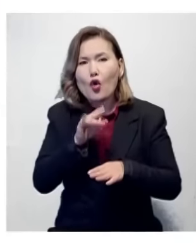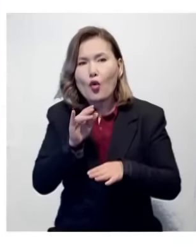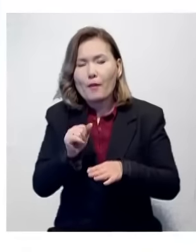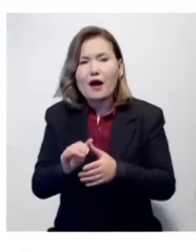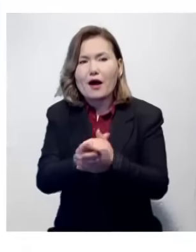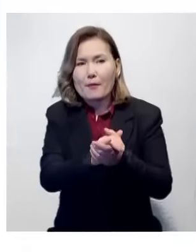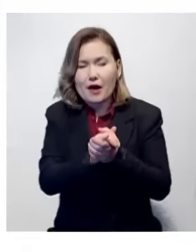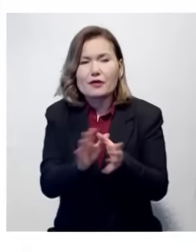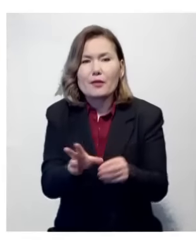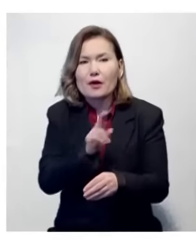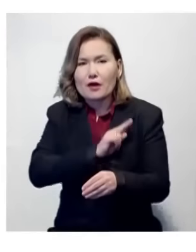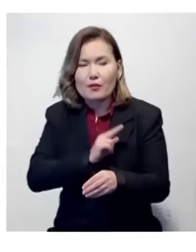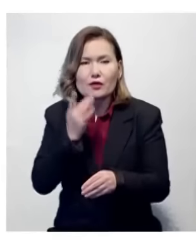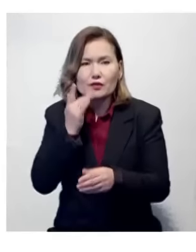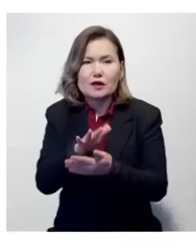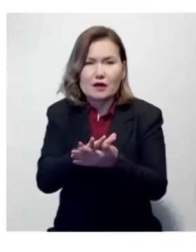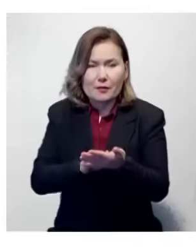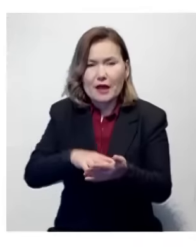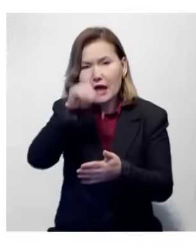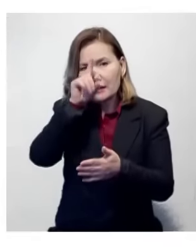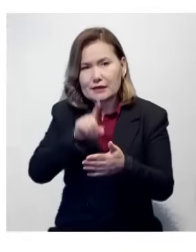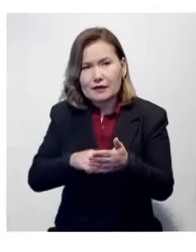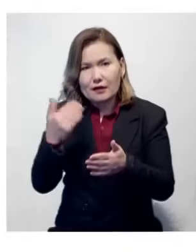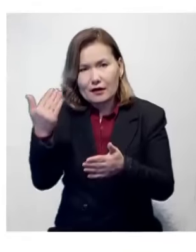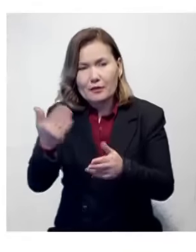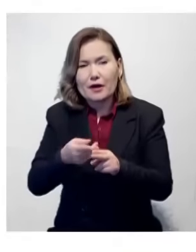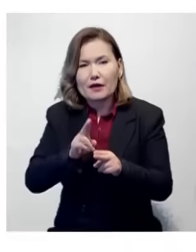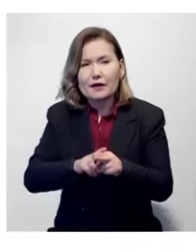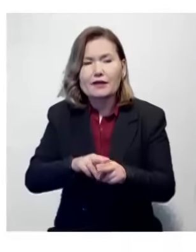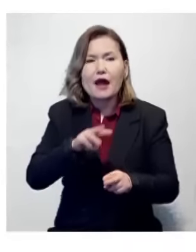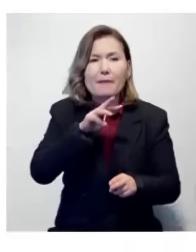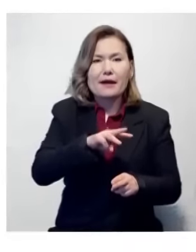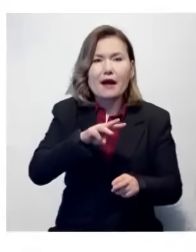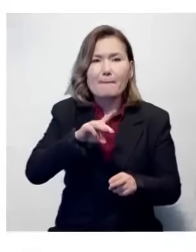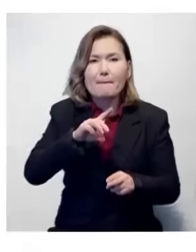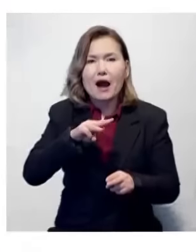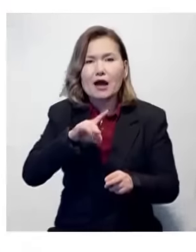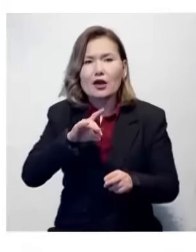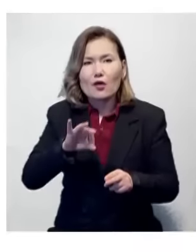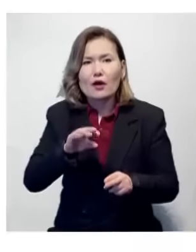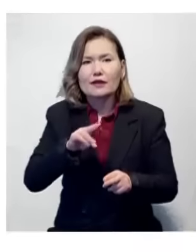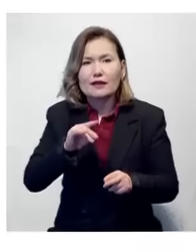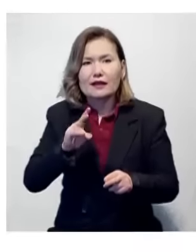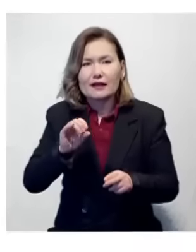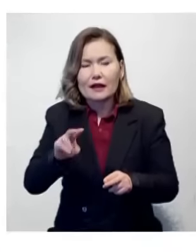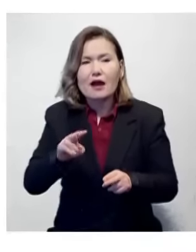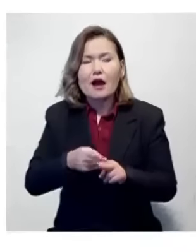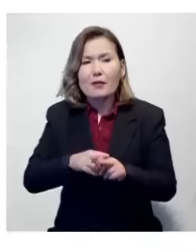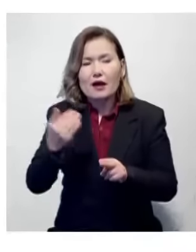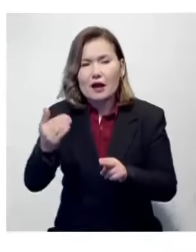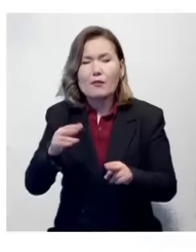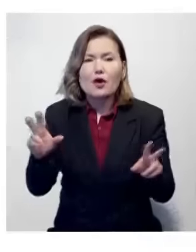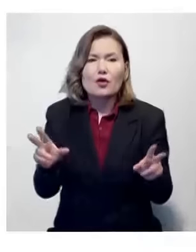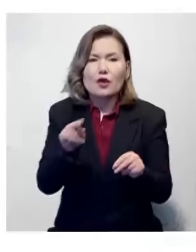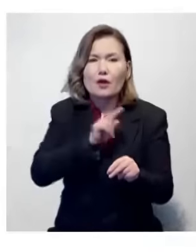ықпалдастығы алдағы уақытта да тереңдей түсетініне сенім білдірді. Сондай-ақ Мигель Марио Диас-Канел Бермудестің аса жауапты қызметіне